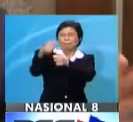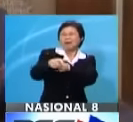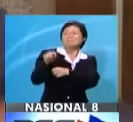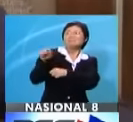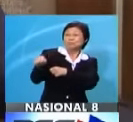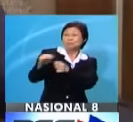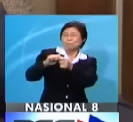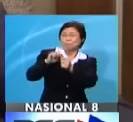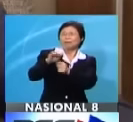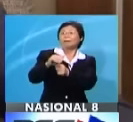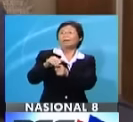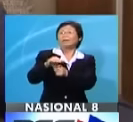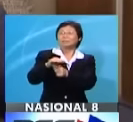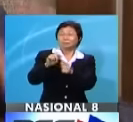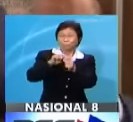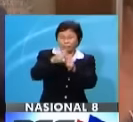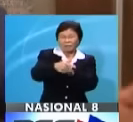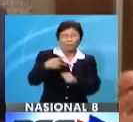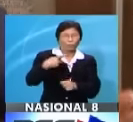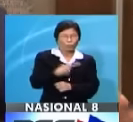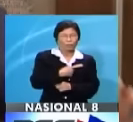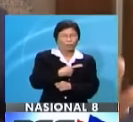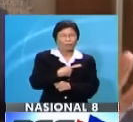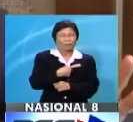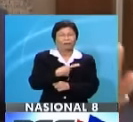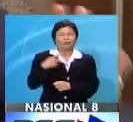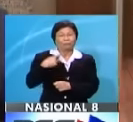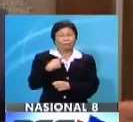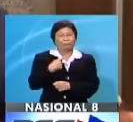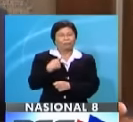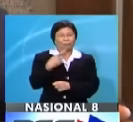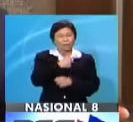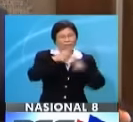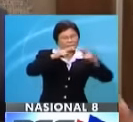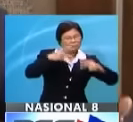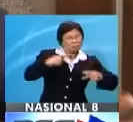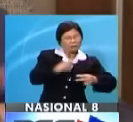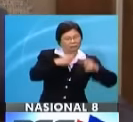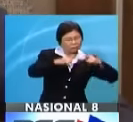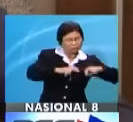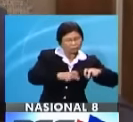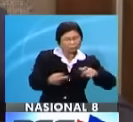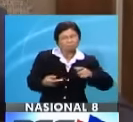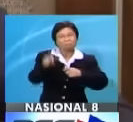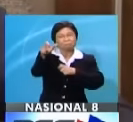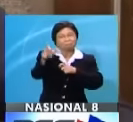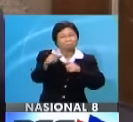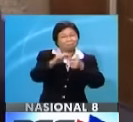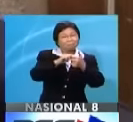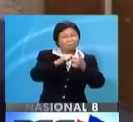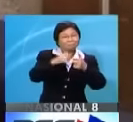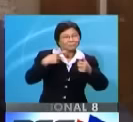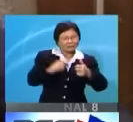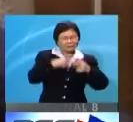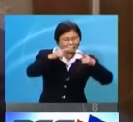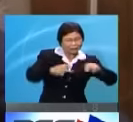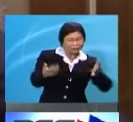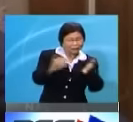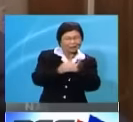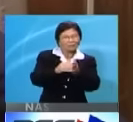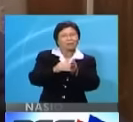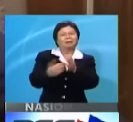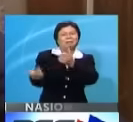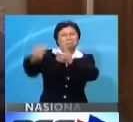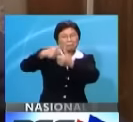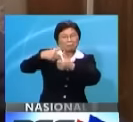have to pay for it, we will even review. Kita akan kaji semula penglibatan mereka dalam program di